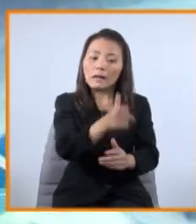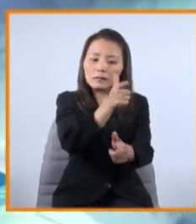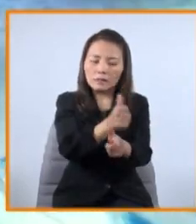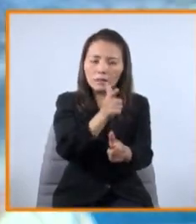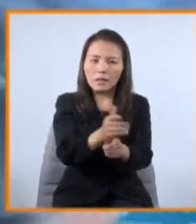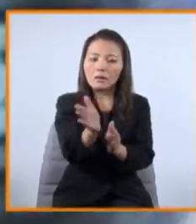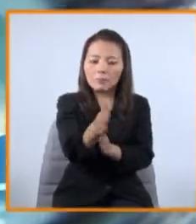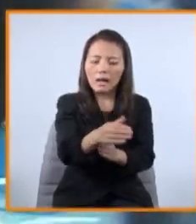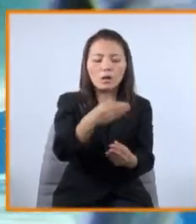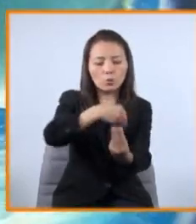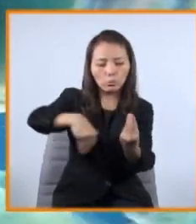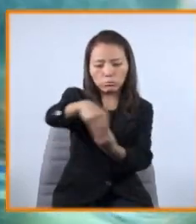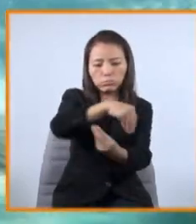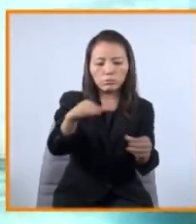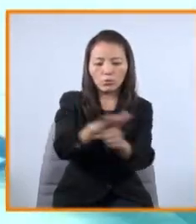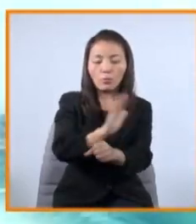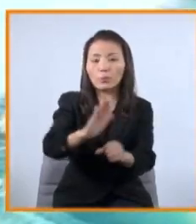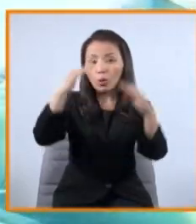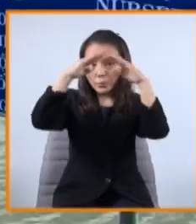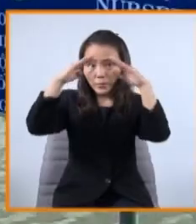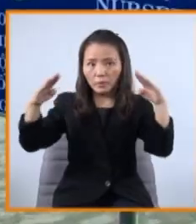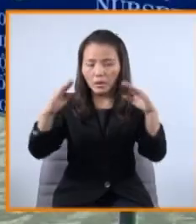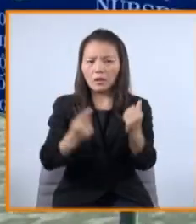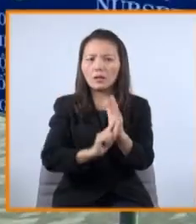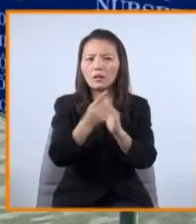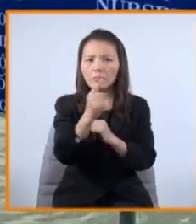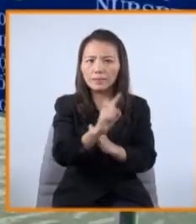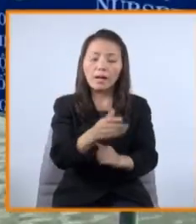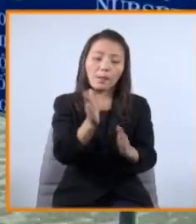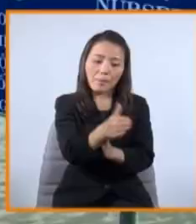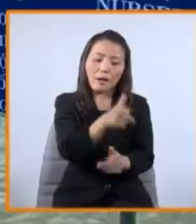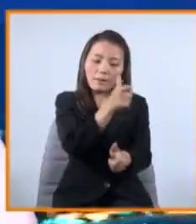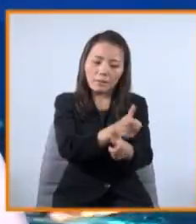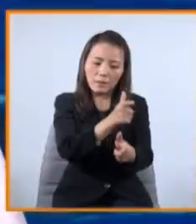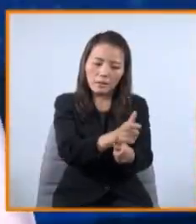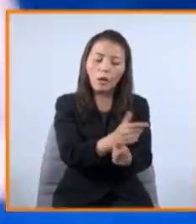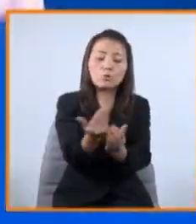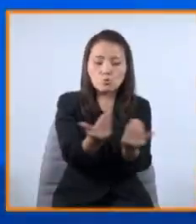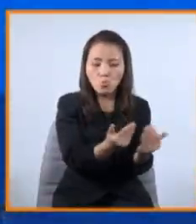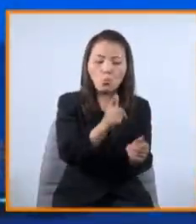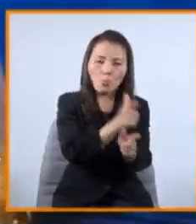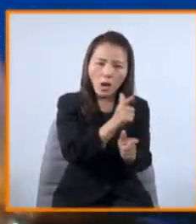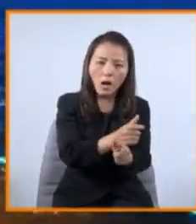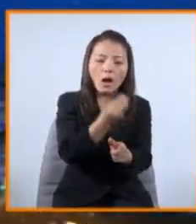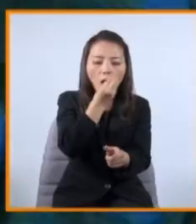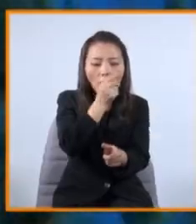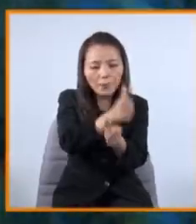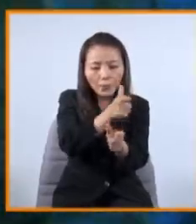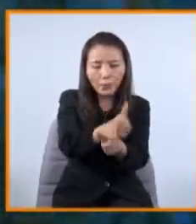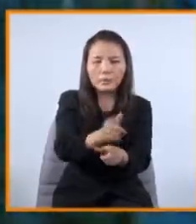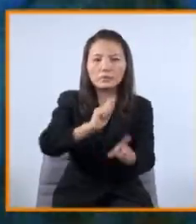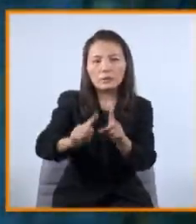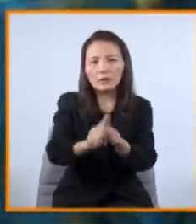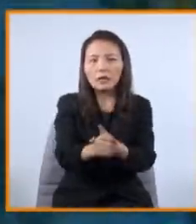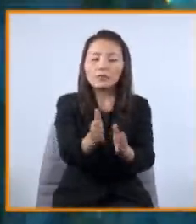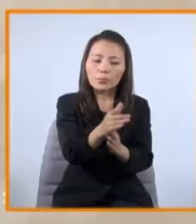dyแบบครบวงจรในประเทศเวียดนามเริ่มต้นตั้งแต่ฟาร์มพ่อแม่พันธุ์ลูกพันธุ์อาหารปลาฟาร์มและโรง